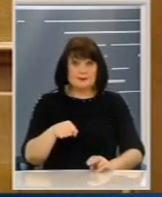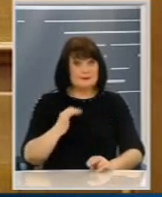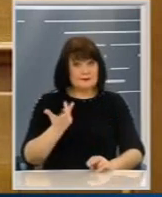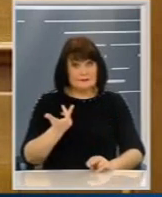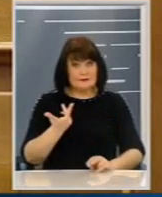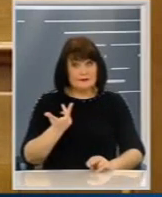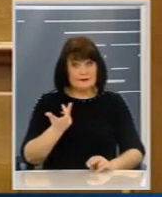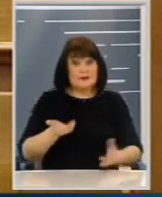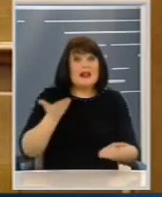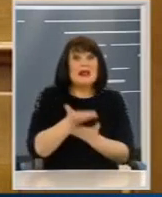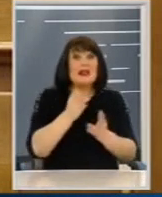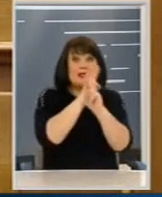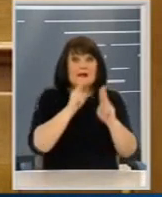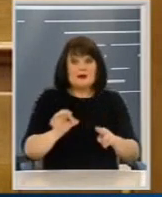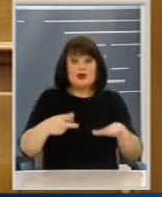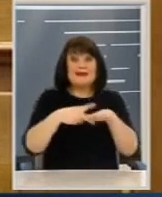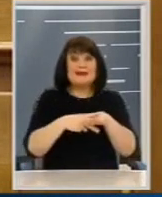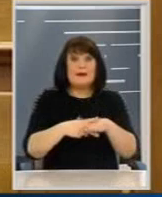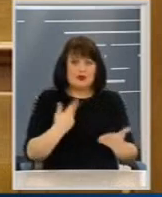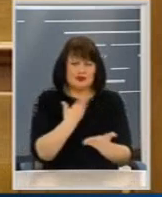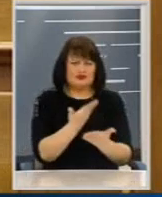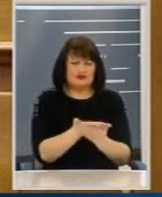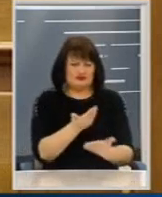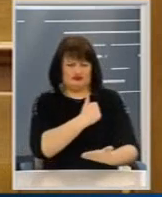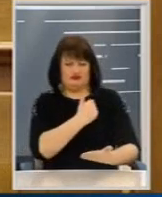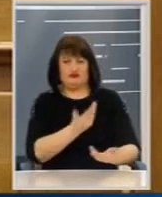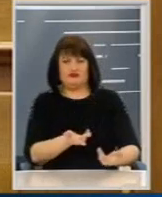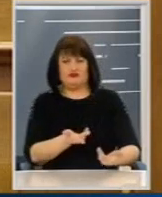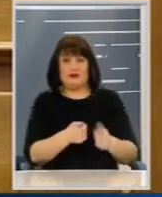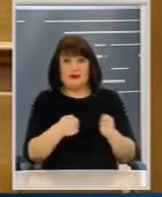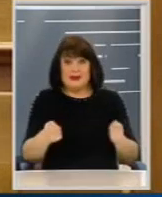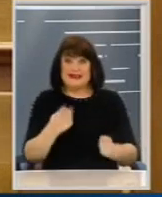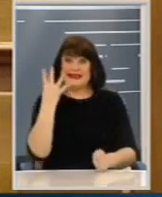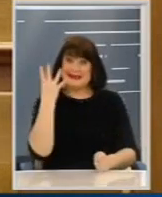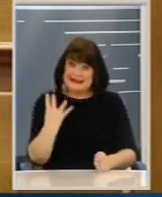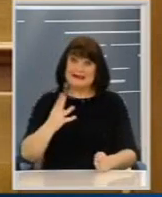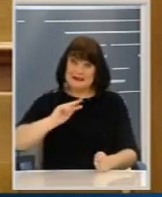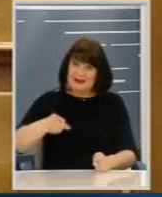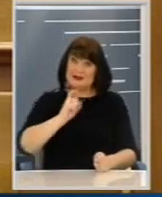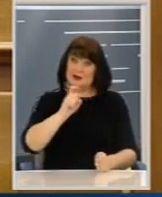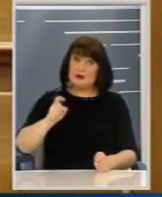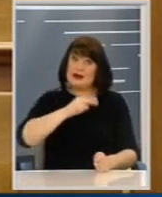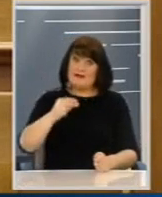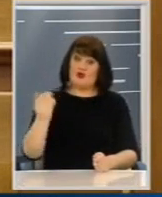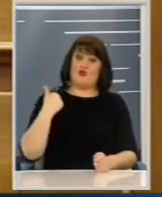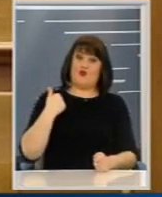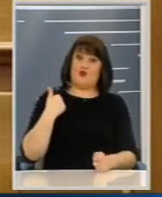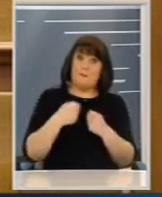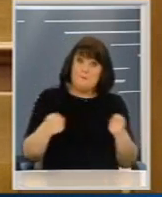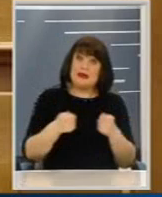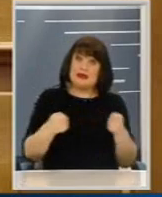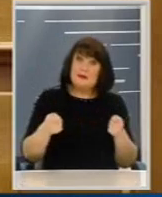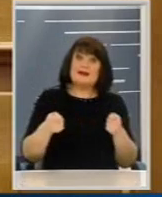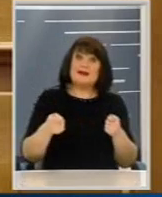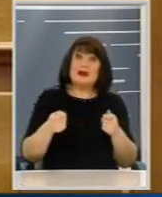με τις απαιτήσεις του Διεθνούς Νομισματικού Ταμείου για μέτρα ύψους 4 δισεκατομμυρίων ευρώ μετά το